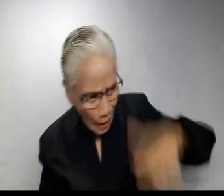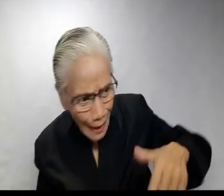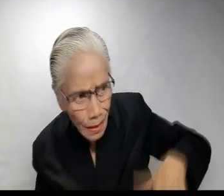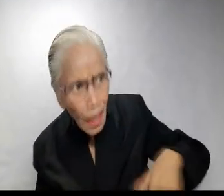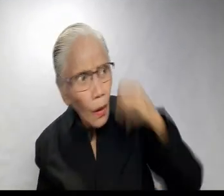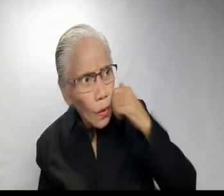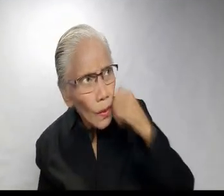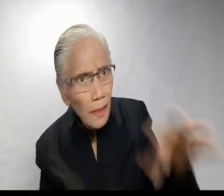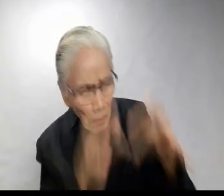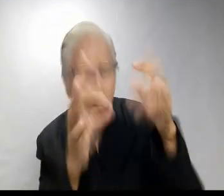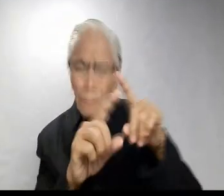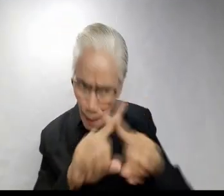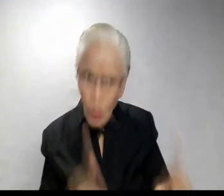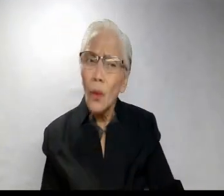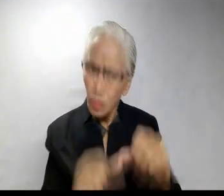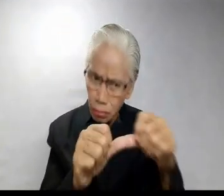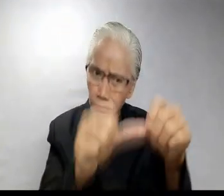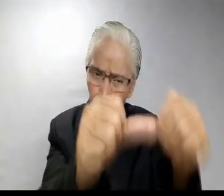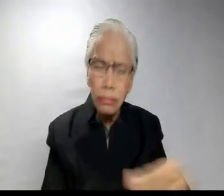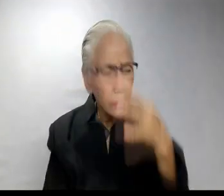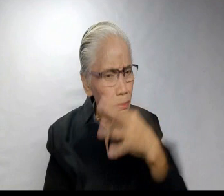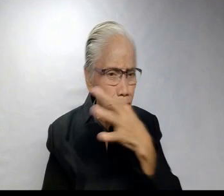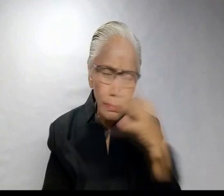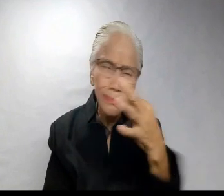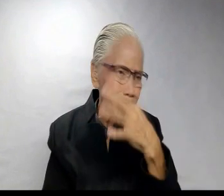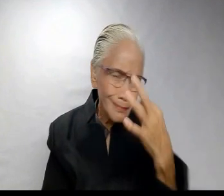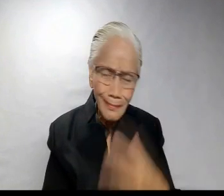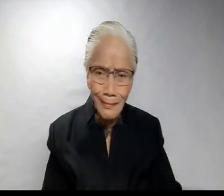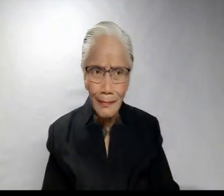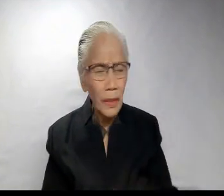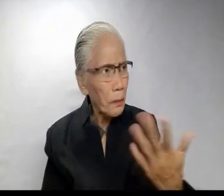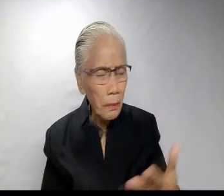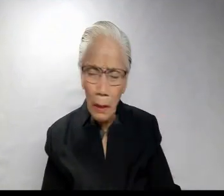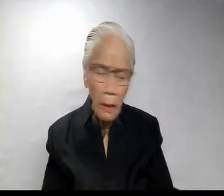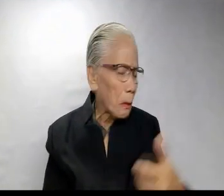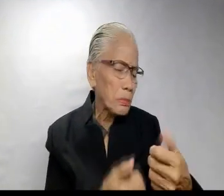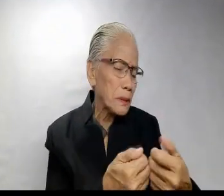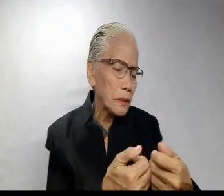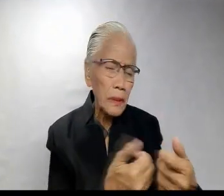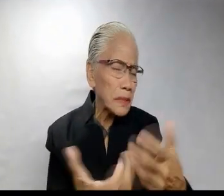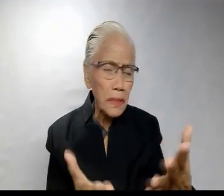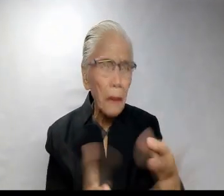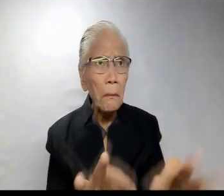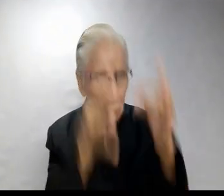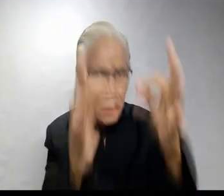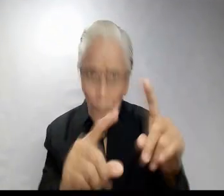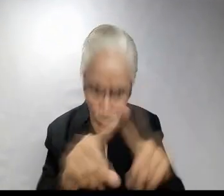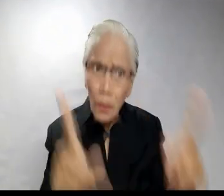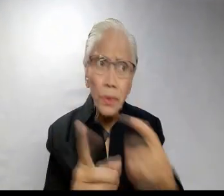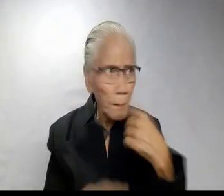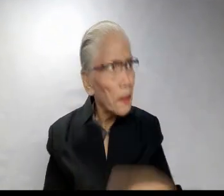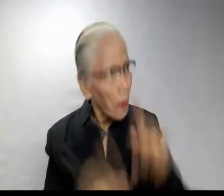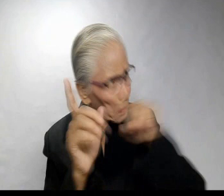Lagi namang late sa mass, pero communion lang lang kumunyon. Texan na ang texamisa, pero nagsisimba naman